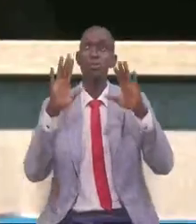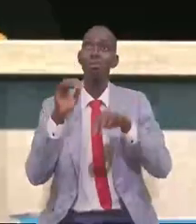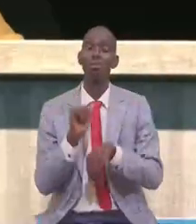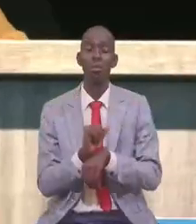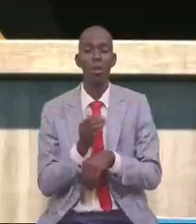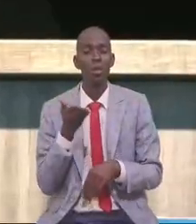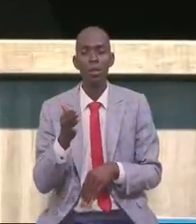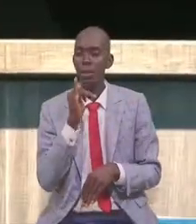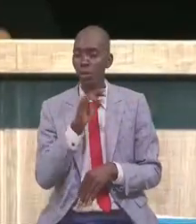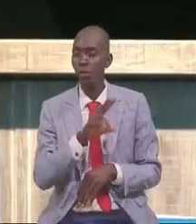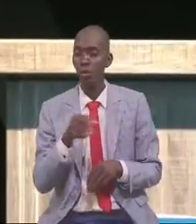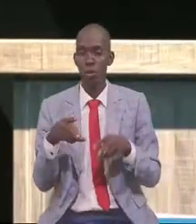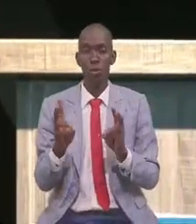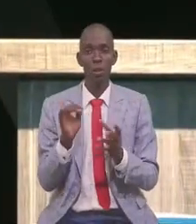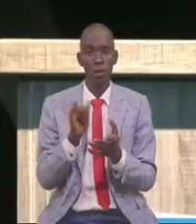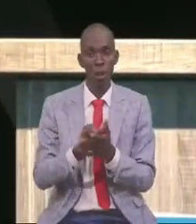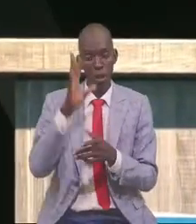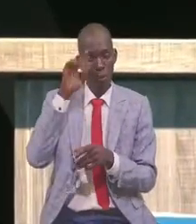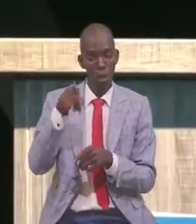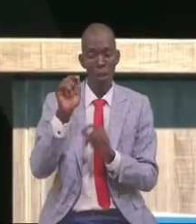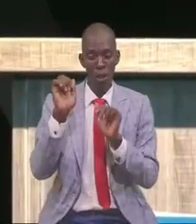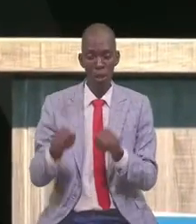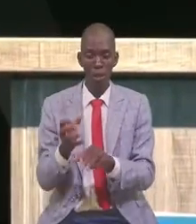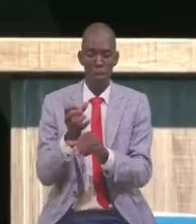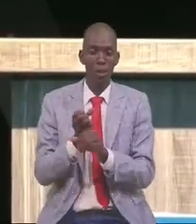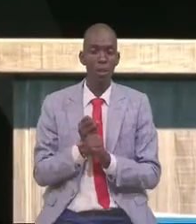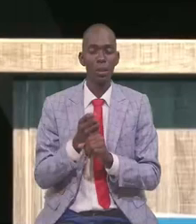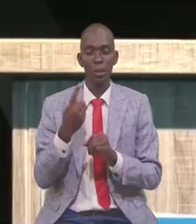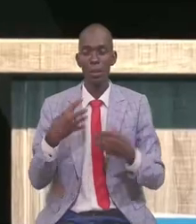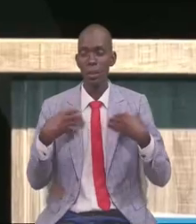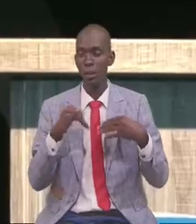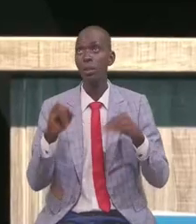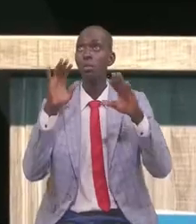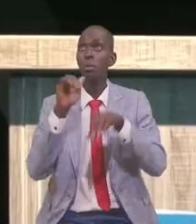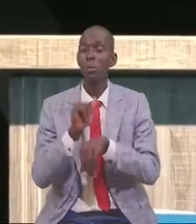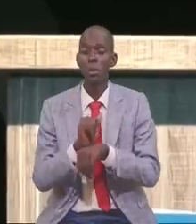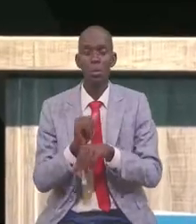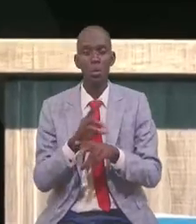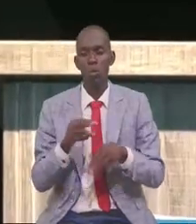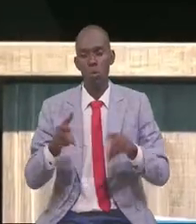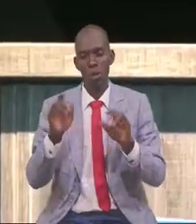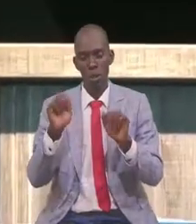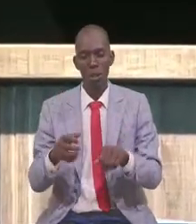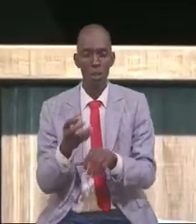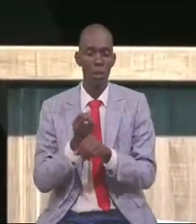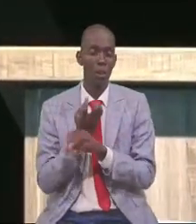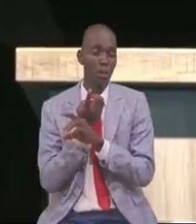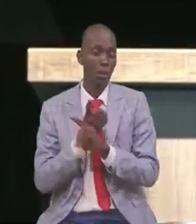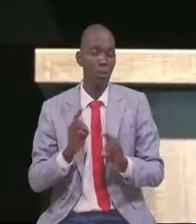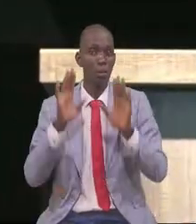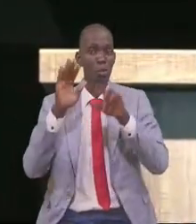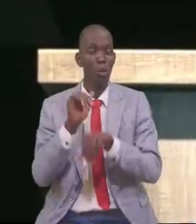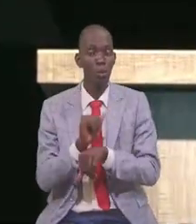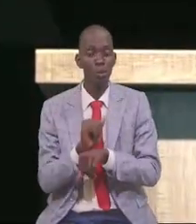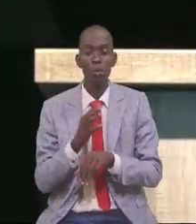possibilité pour que l'homme ait une guérison, un miracle de guérison, un miracle de délivrance, pour qu'il ait un